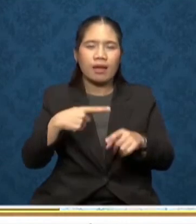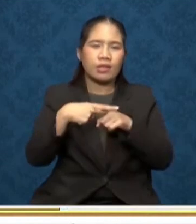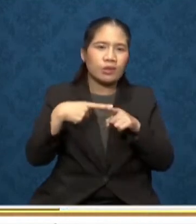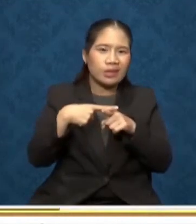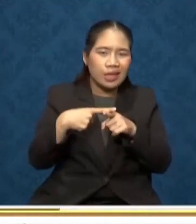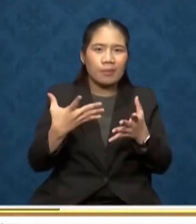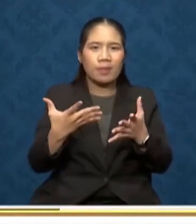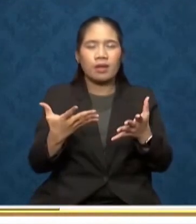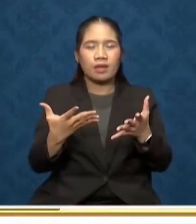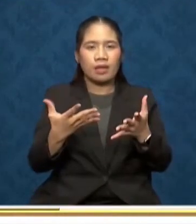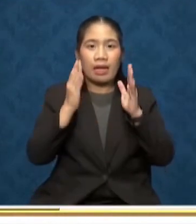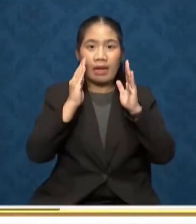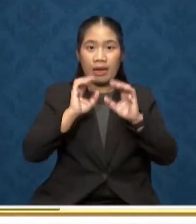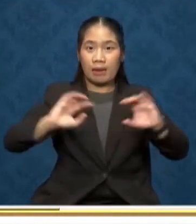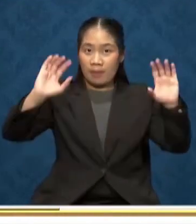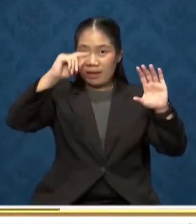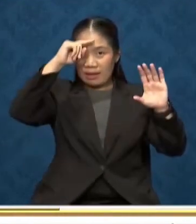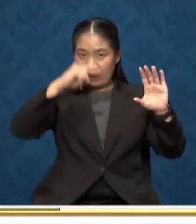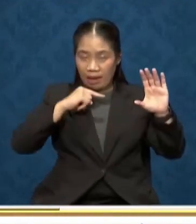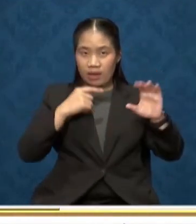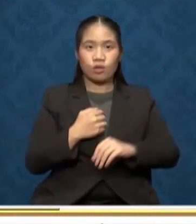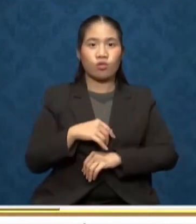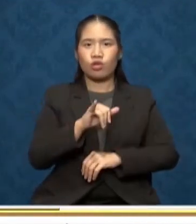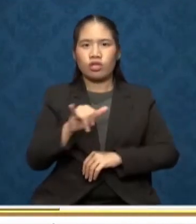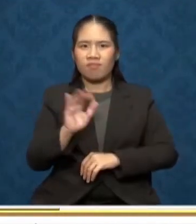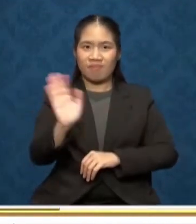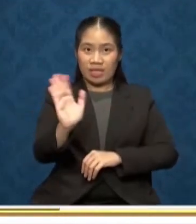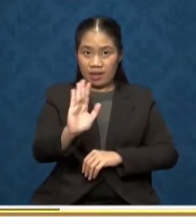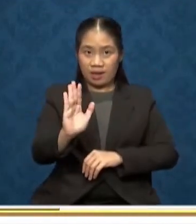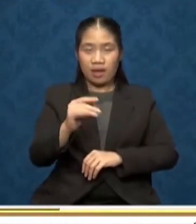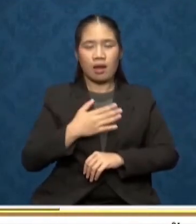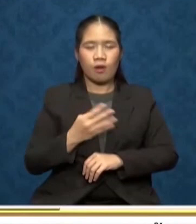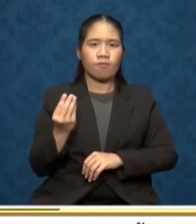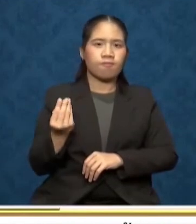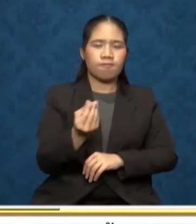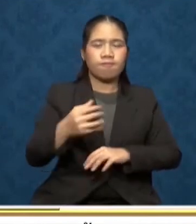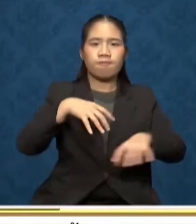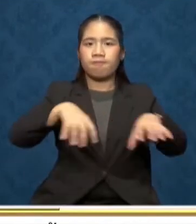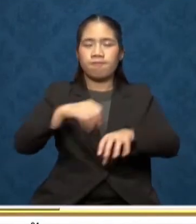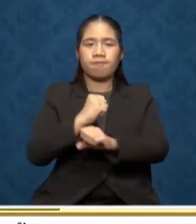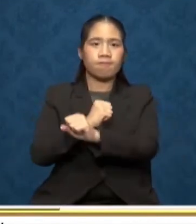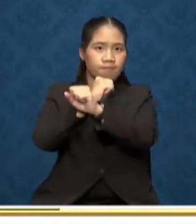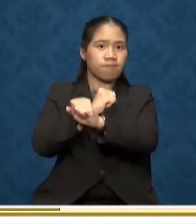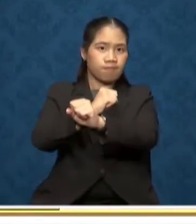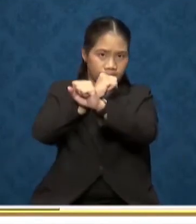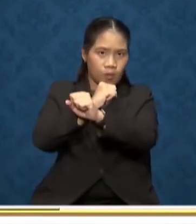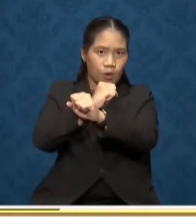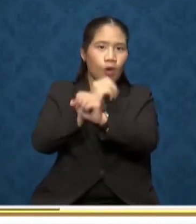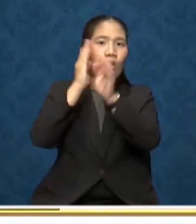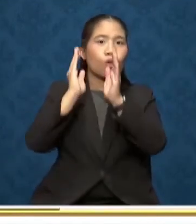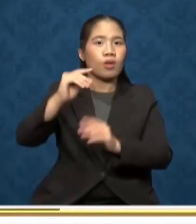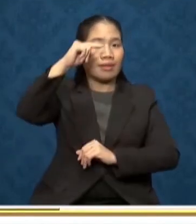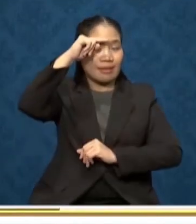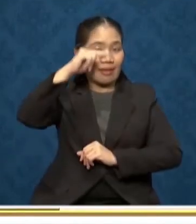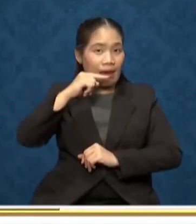รฏบานไยไมได้น่งนอนเฉย และทํทวธีทางอย่เต็มที่เพื่อ ชวยเหอและปกป้องดูแลพี่น้อง ควรไทย เพื่อให้พ้น